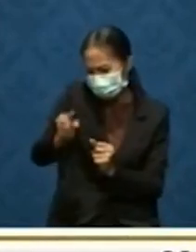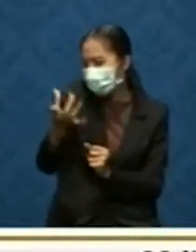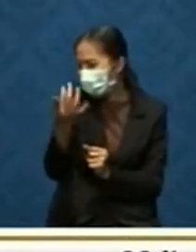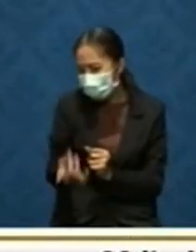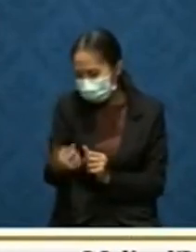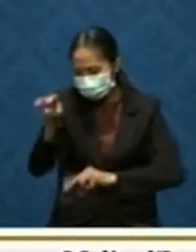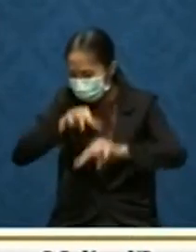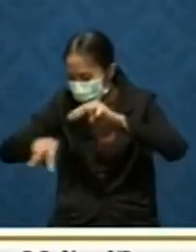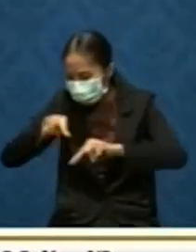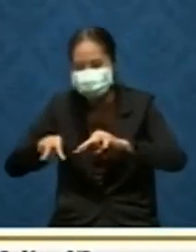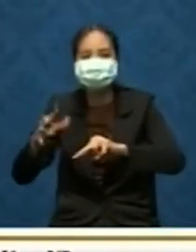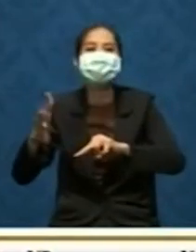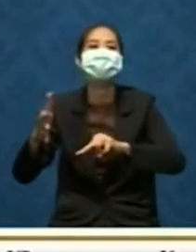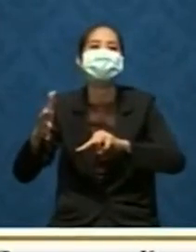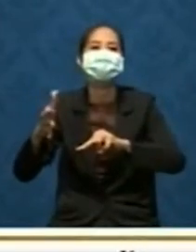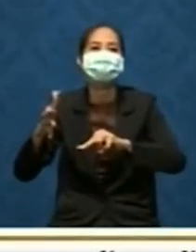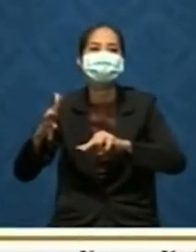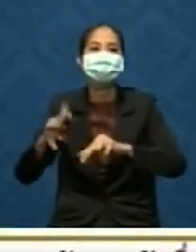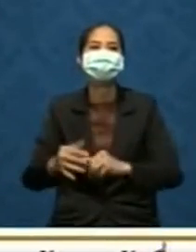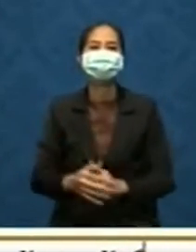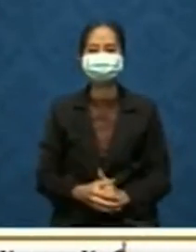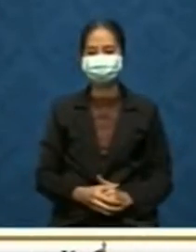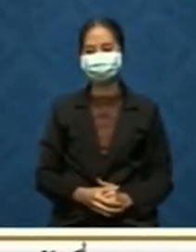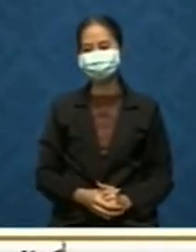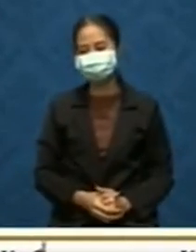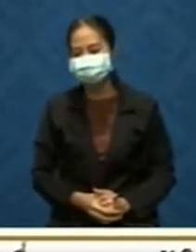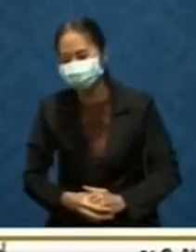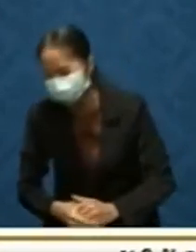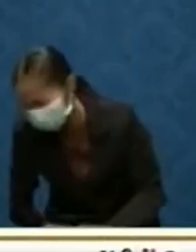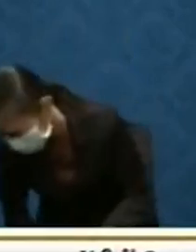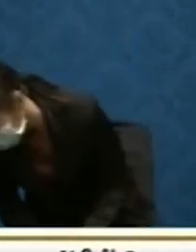ต้องขออนุญาตใช้ภาษาอังกฤษเพื่อให้เห็นภาพกันชัดๆครับ